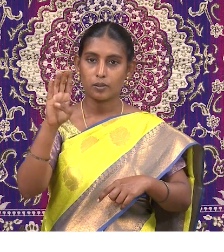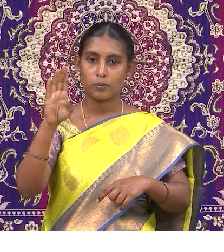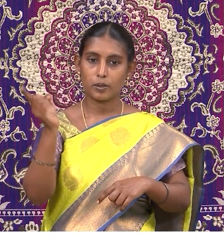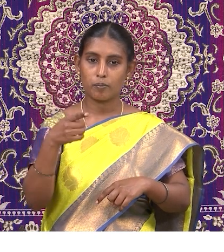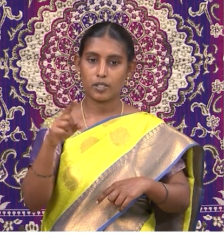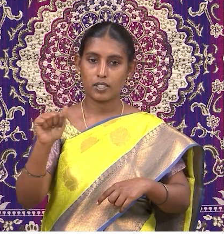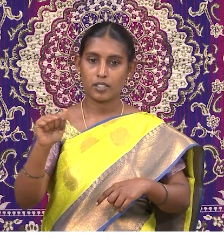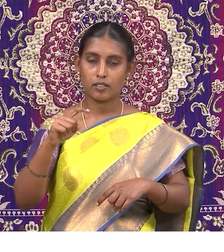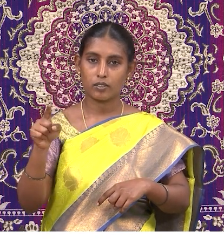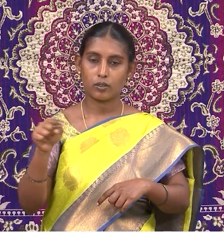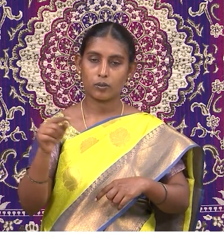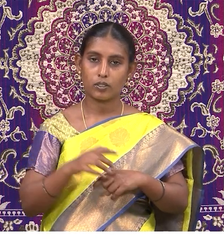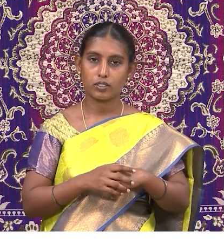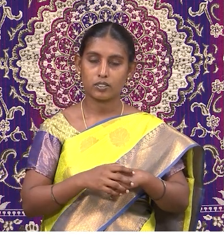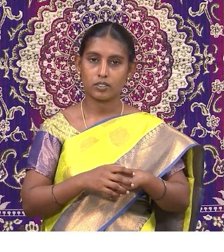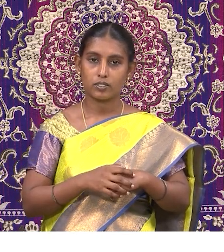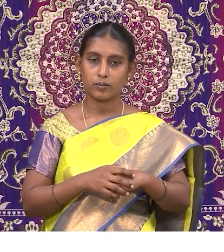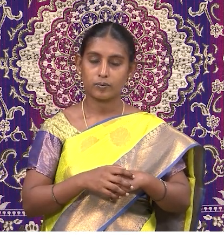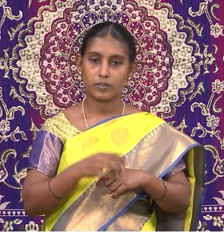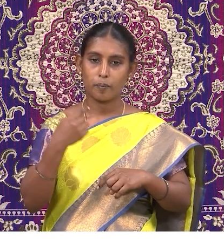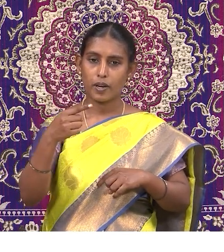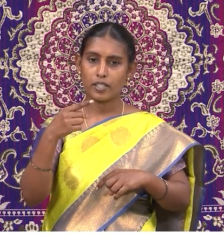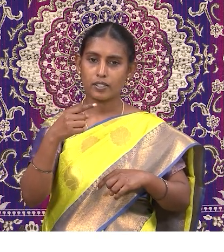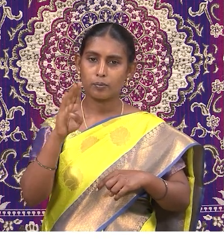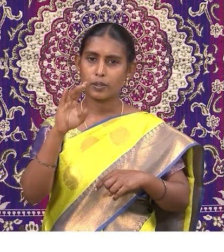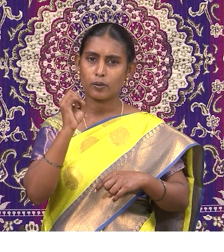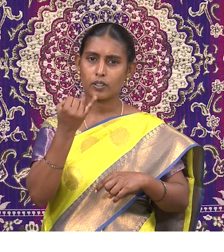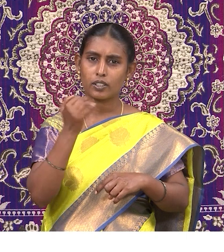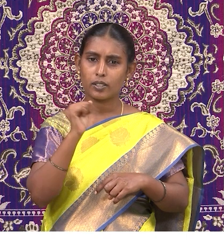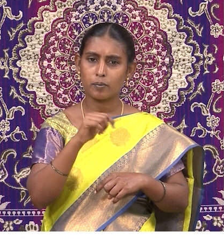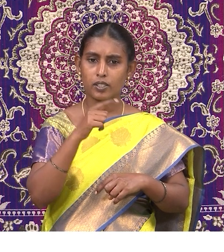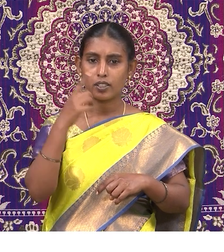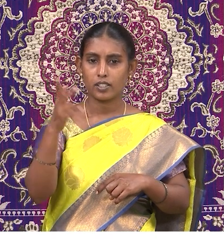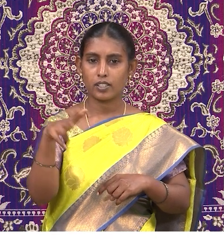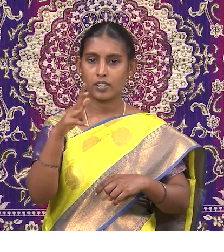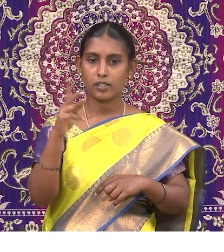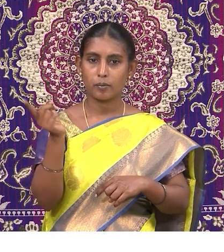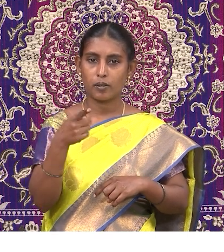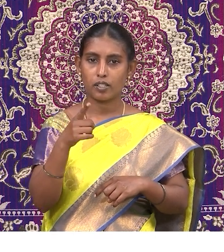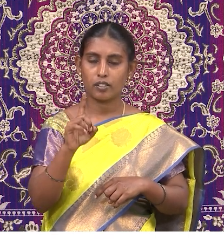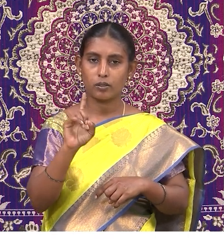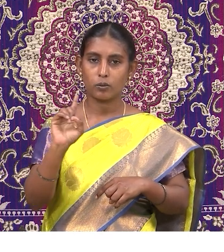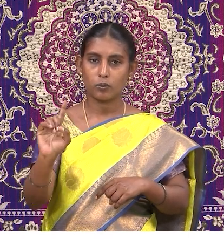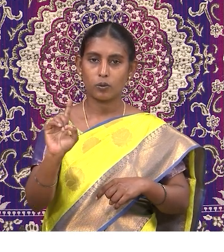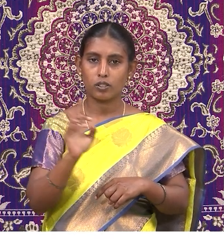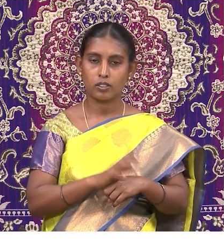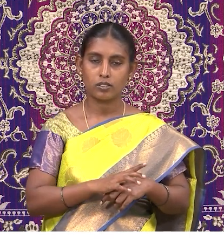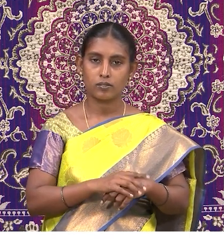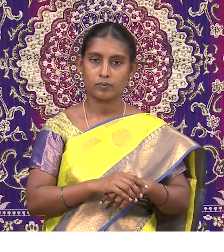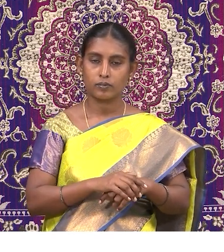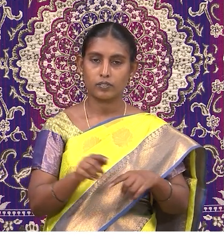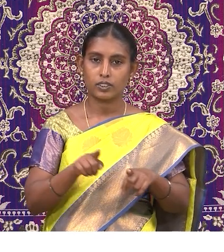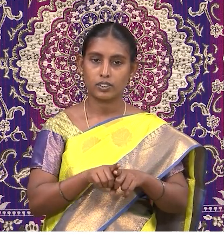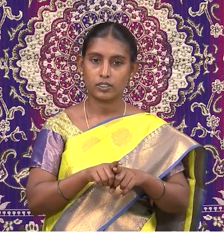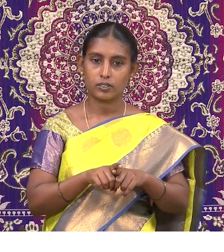α+β=-b/a சமக்குறி, -b-ஓட மதிப்பு என்ன கண்டுபிடி எழுதியிருக்கோம், 8, ஏவோட மதிப்பு என்ன எழுதியிருக்கோம், 1,